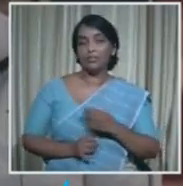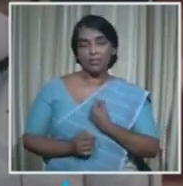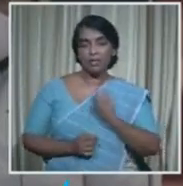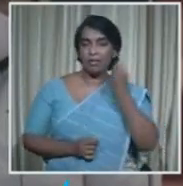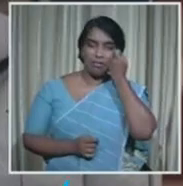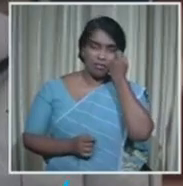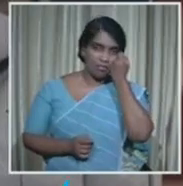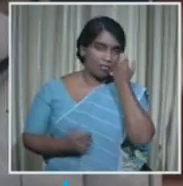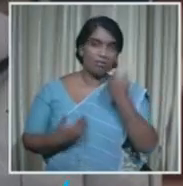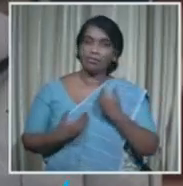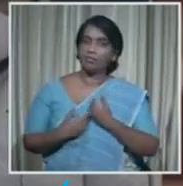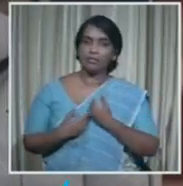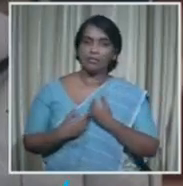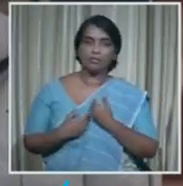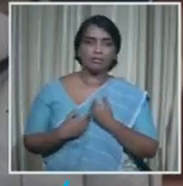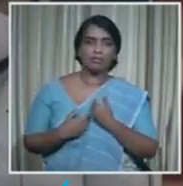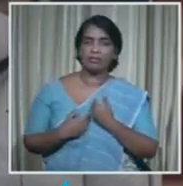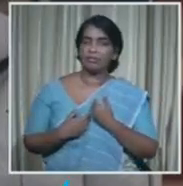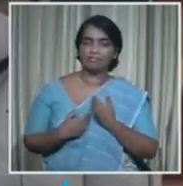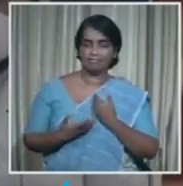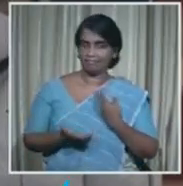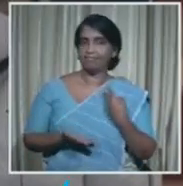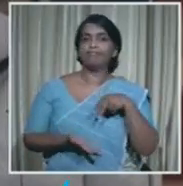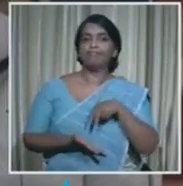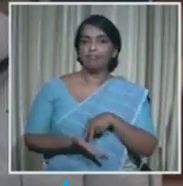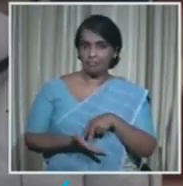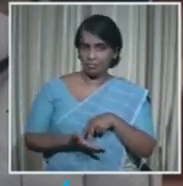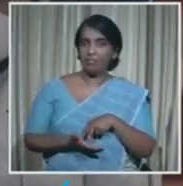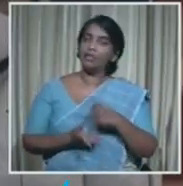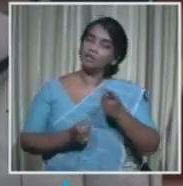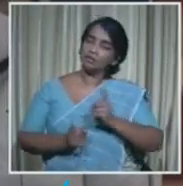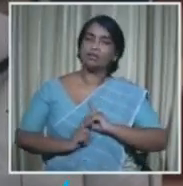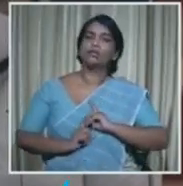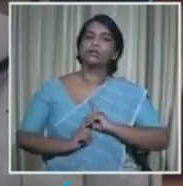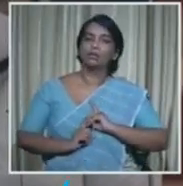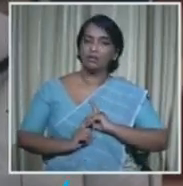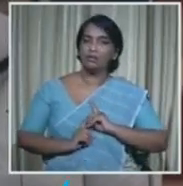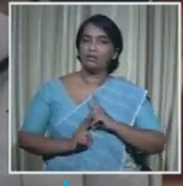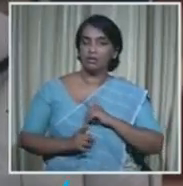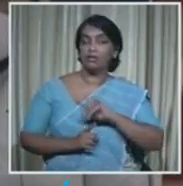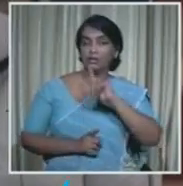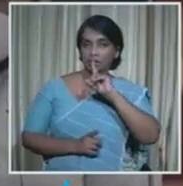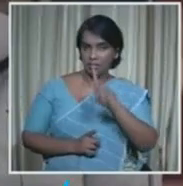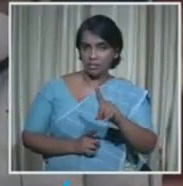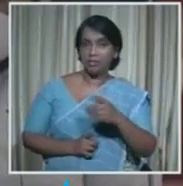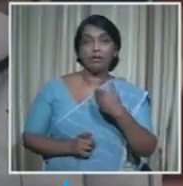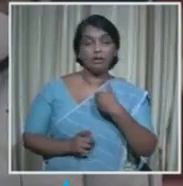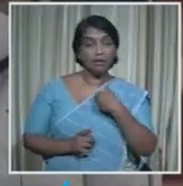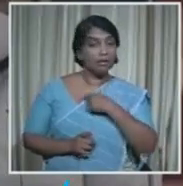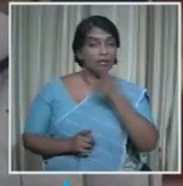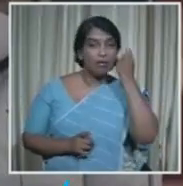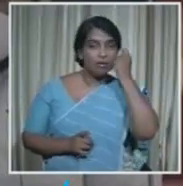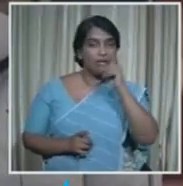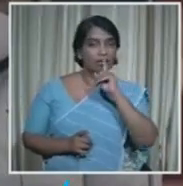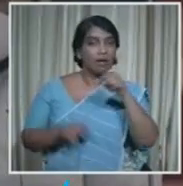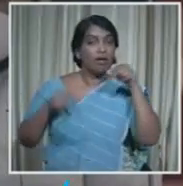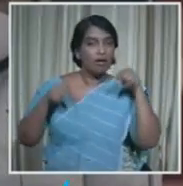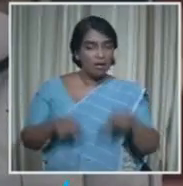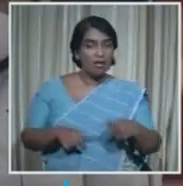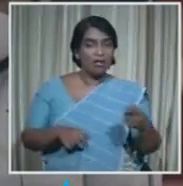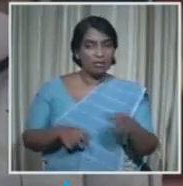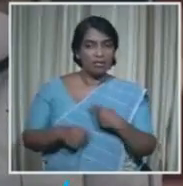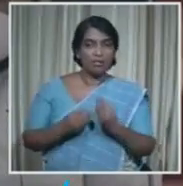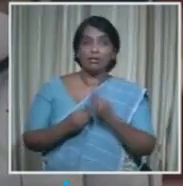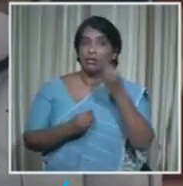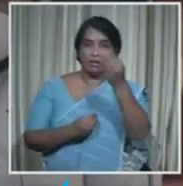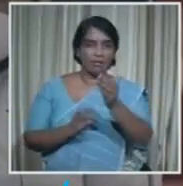Mage estavre mama nakiti nuwana mama estavre aragana tindu at dennang e tindu. Ada di nih mama labala deh